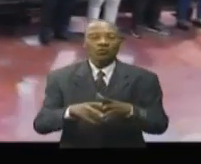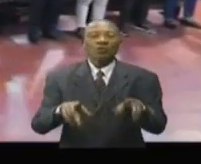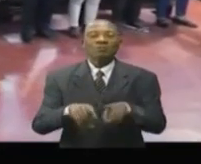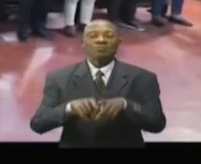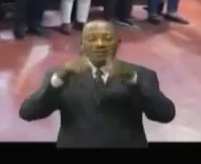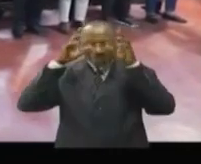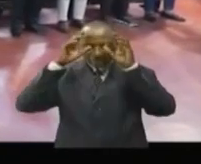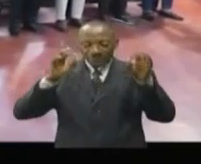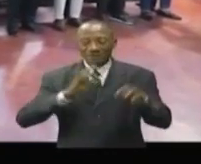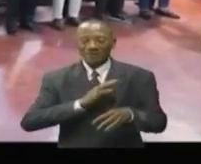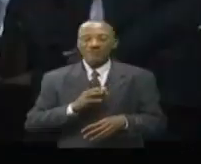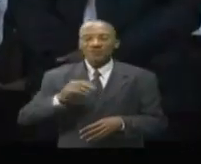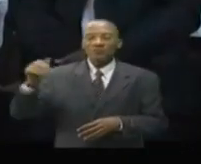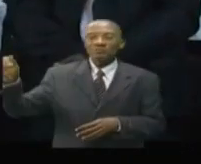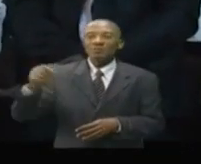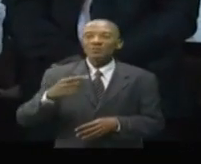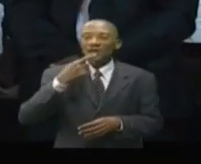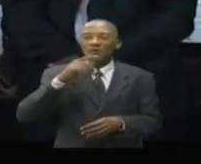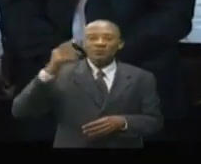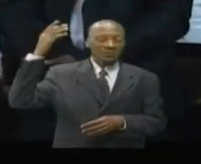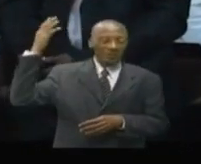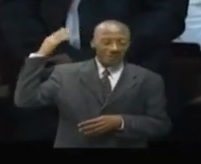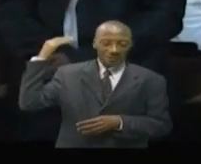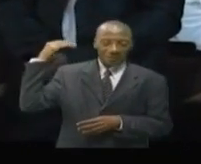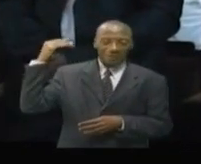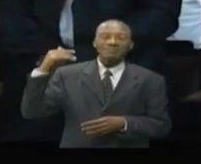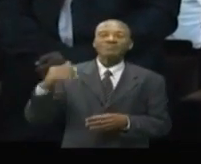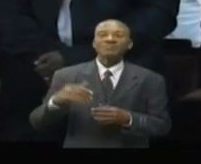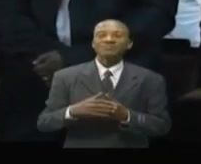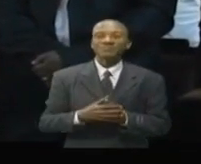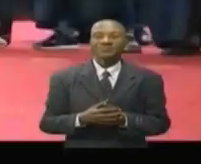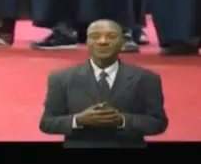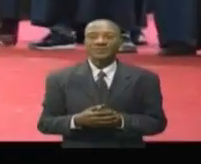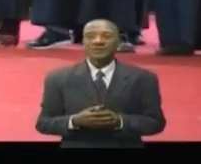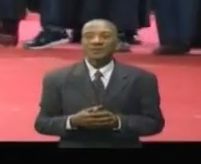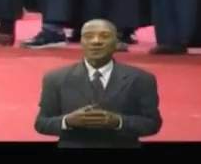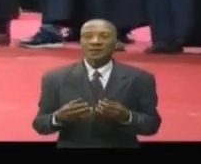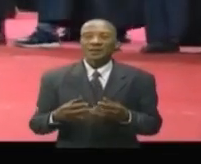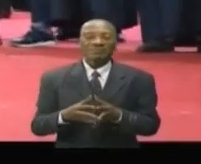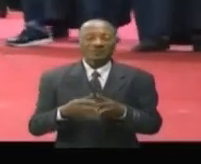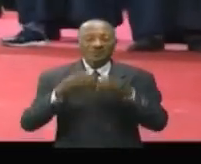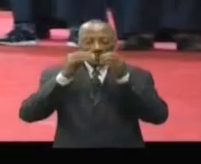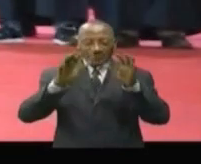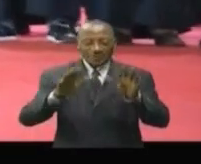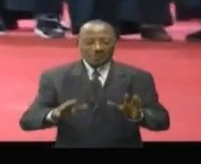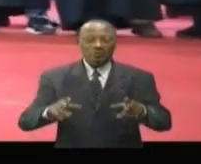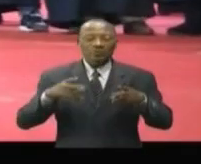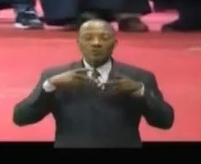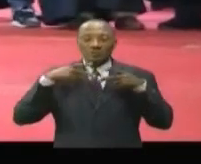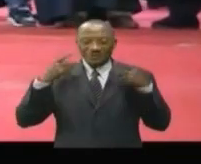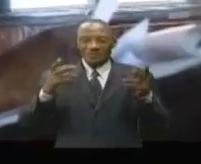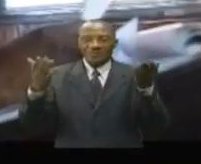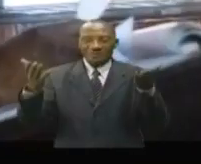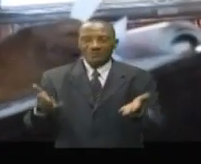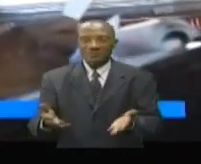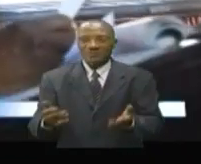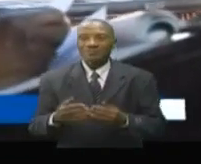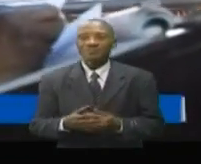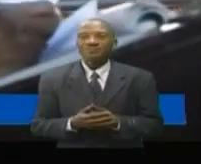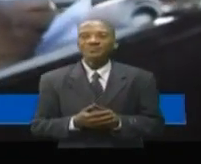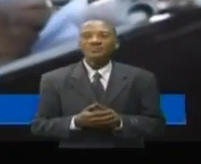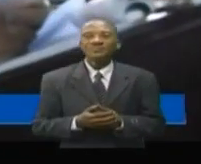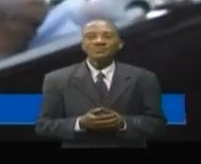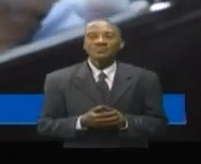l'État, Félix-Antoine Tshilombo Tshisekedi, avec la bénédiction des pasteurs de l'Église. Par une appropriation